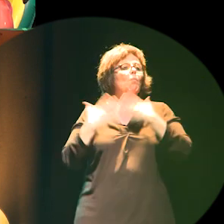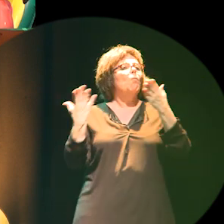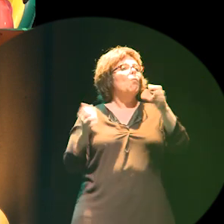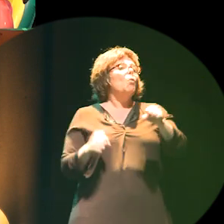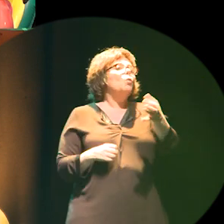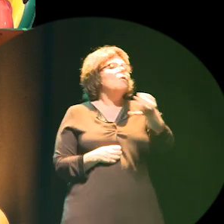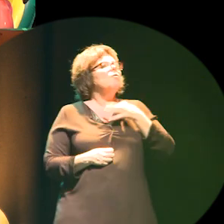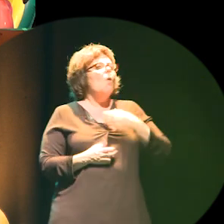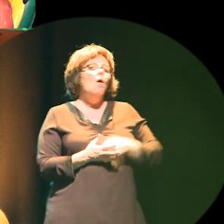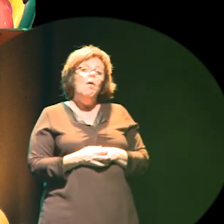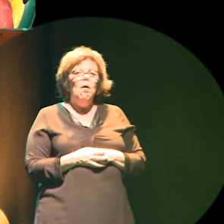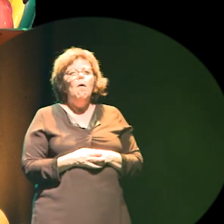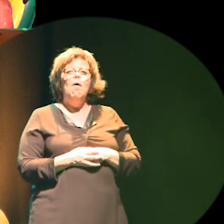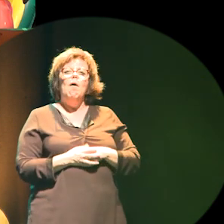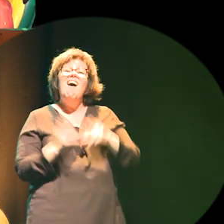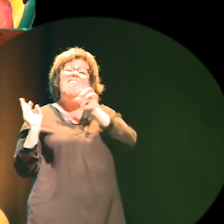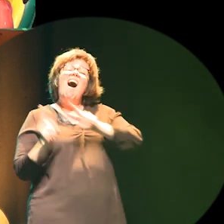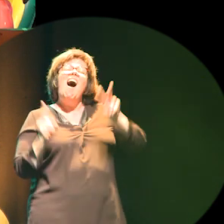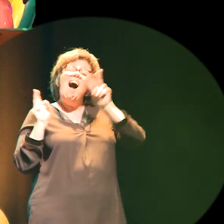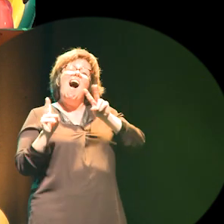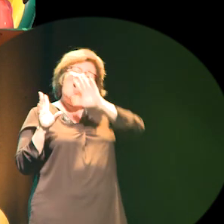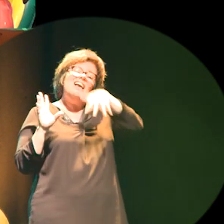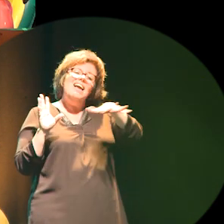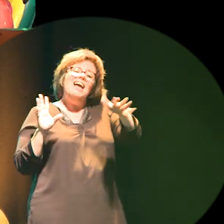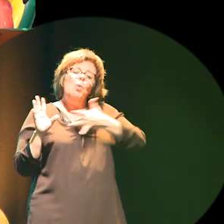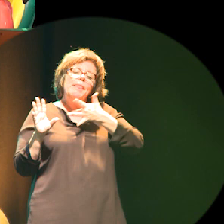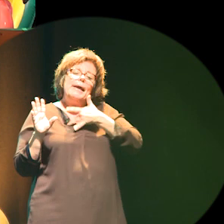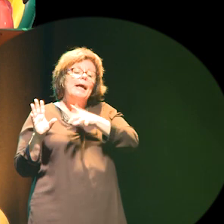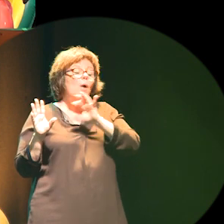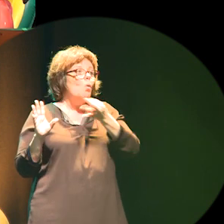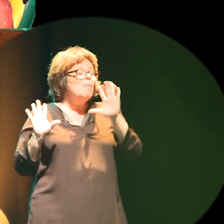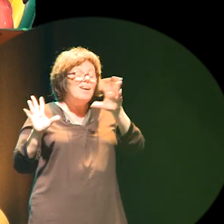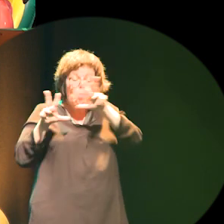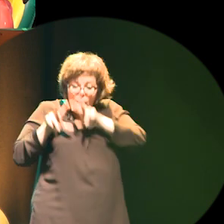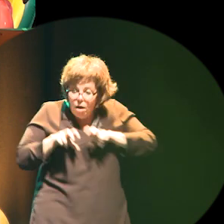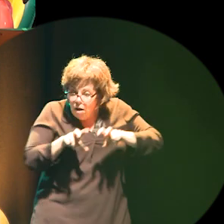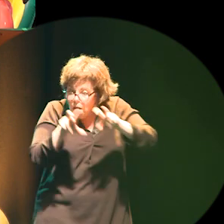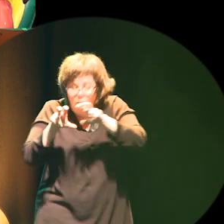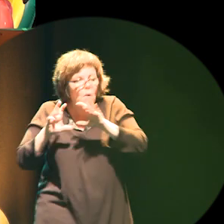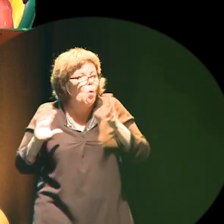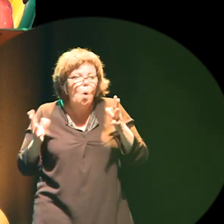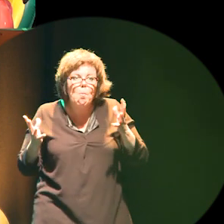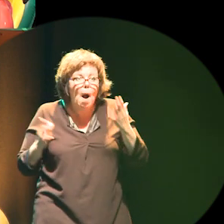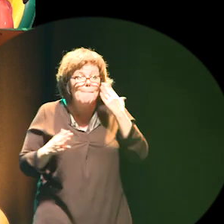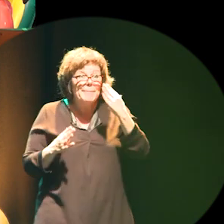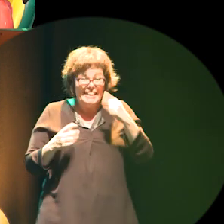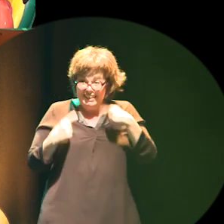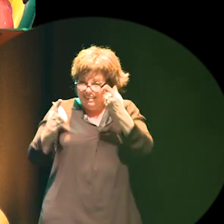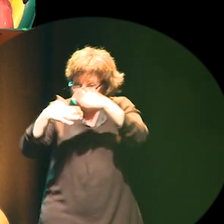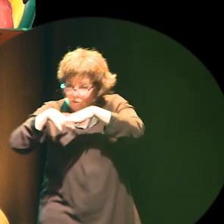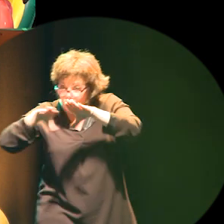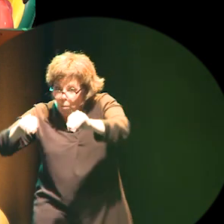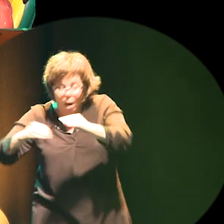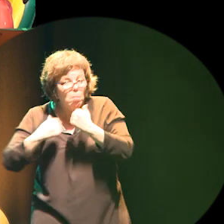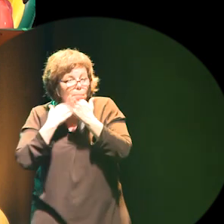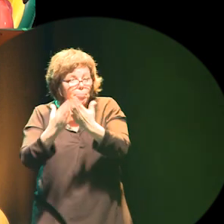ben, c'est bien beau tout ça, les tempêtes, mais comment observer ce phytoplancton in situ si on n'y va pas? Comment